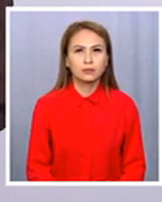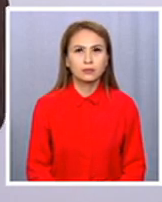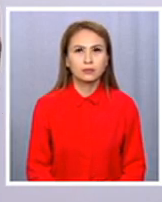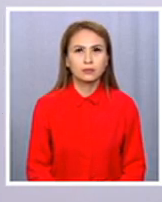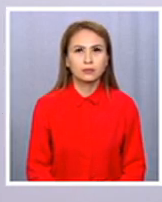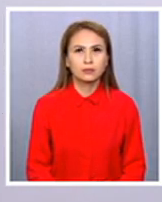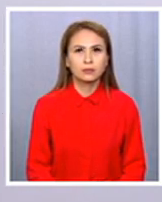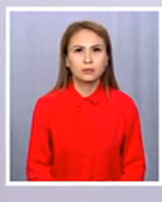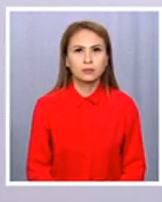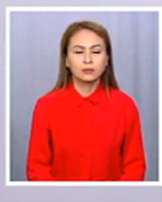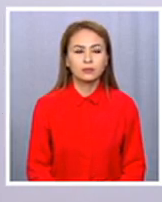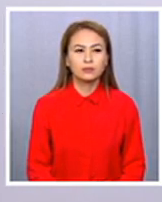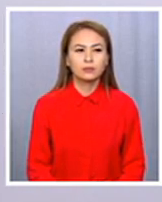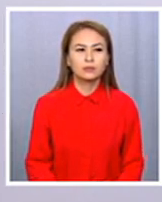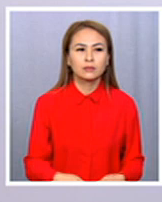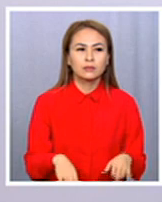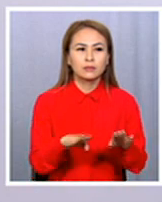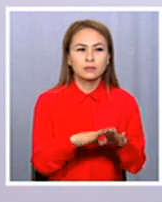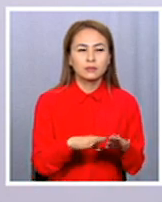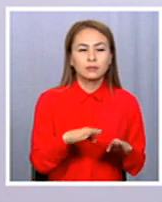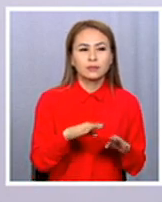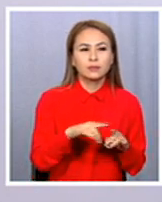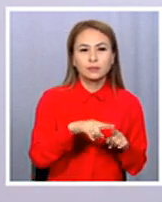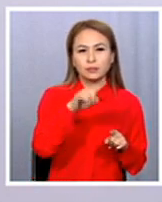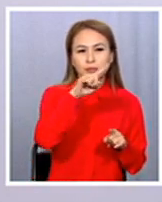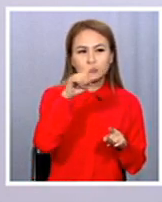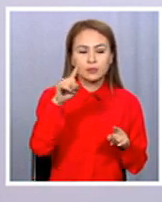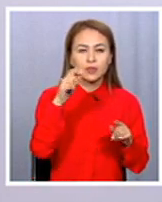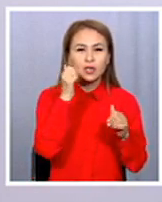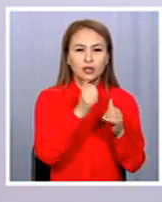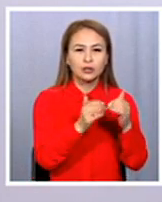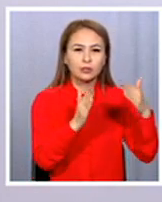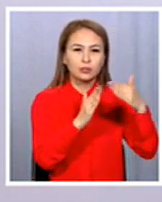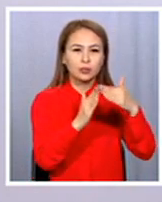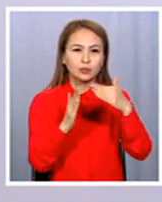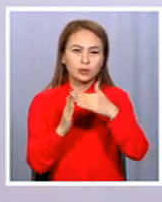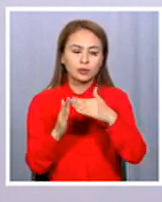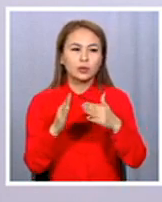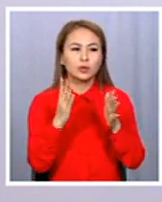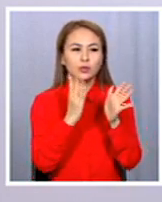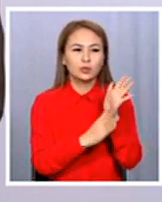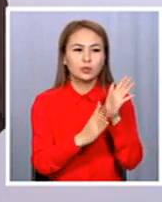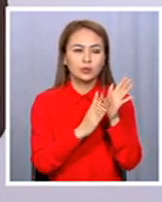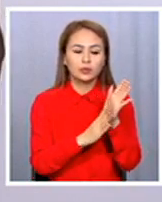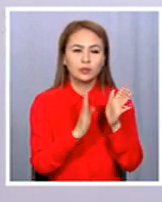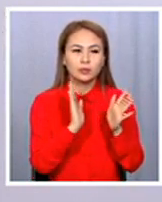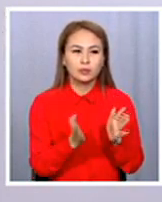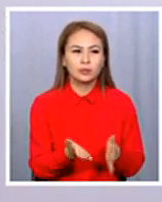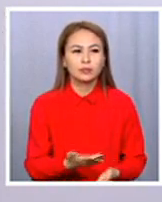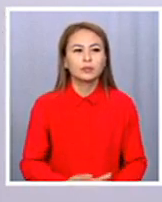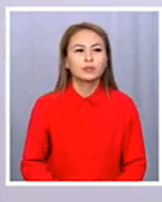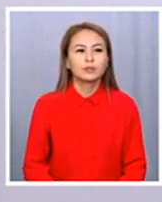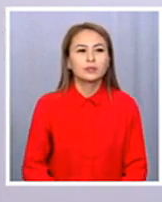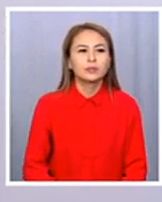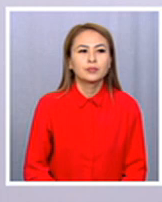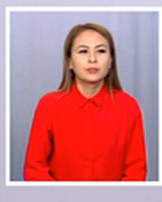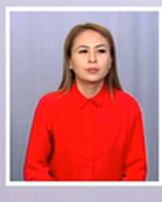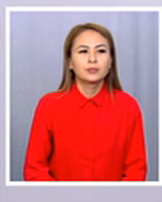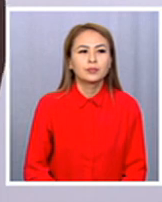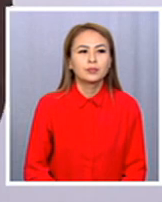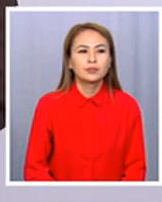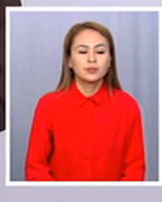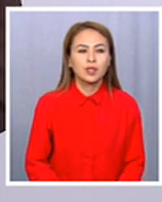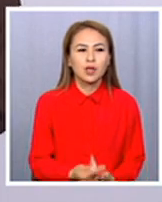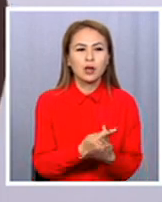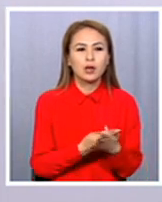тең. Сол сияқты мына есігіміздің әр 4 бұрышы да 90 градусқа тең болады. Келесі мысал